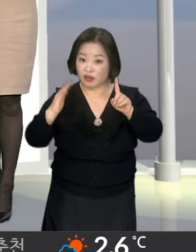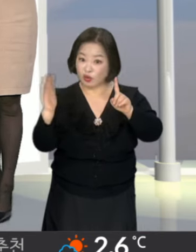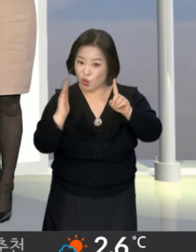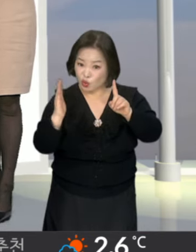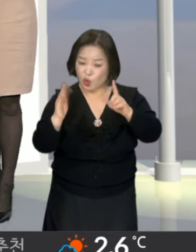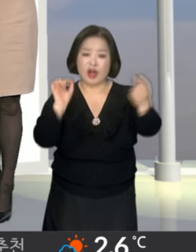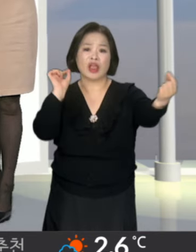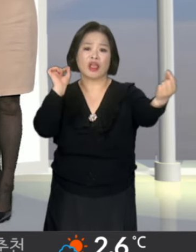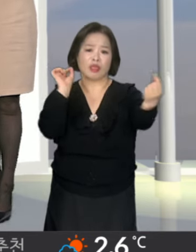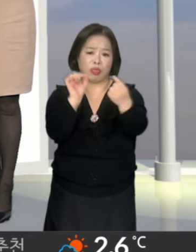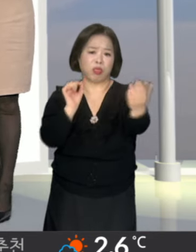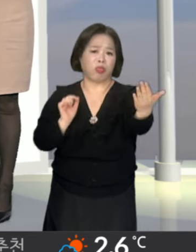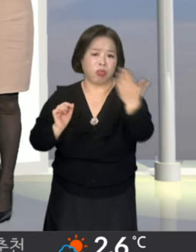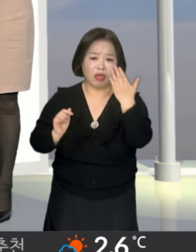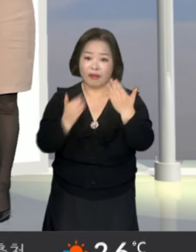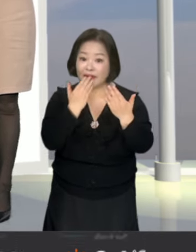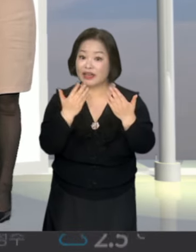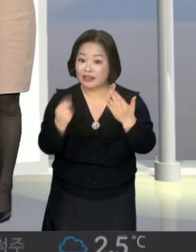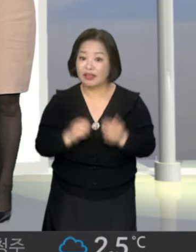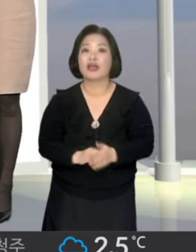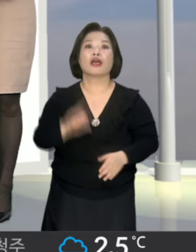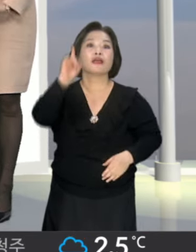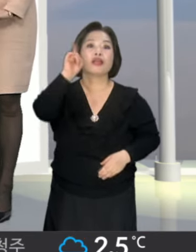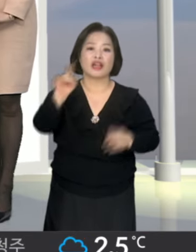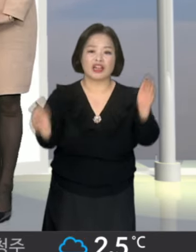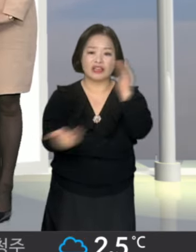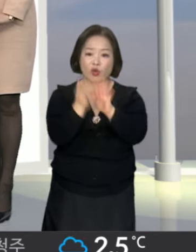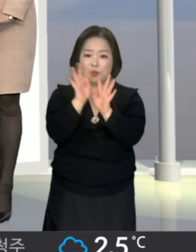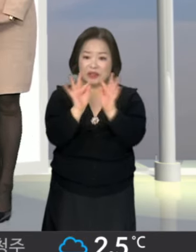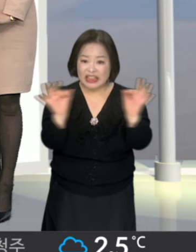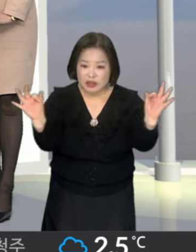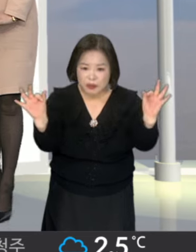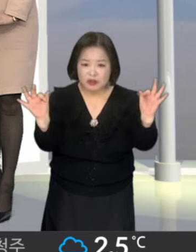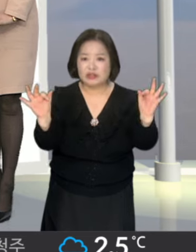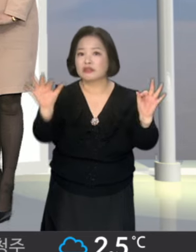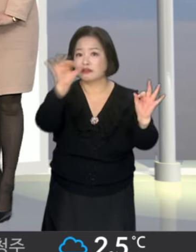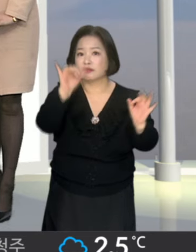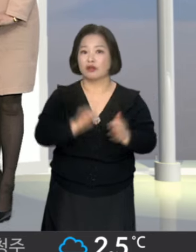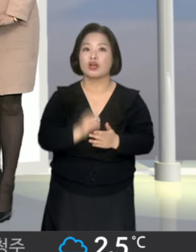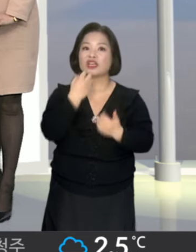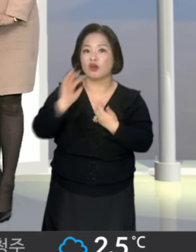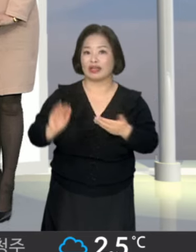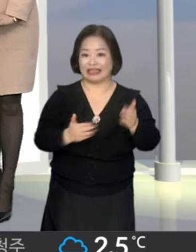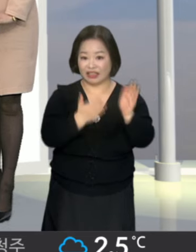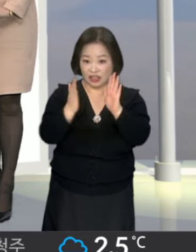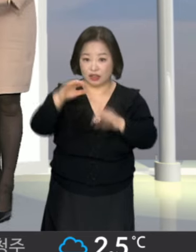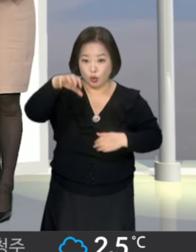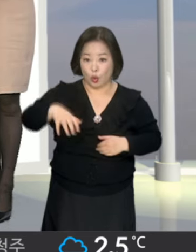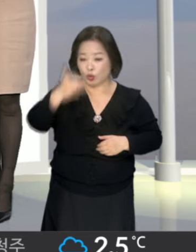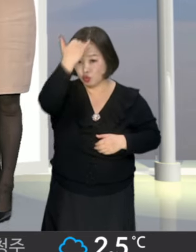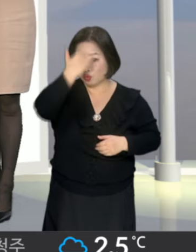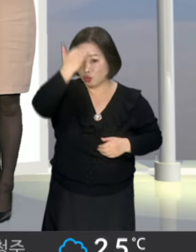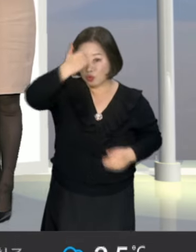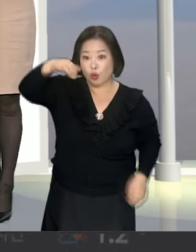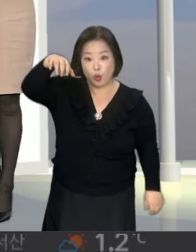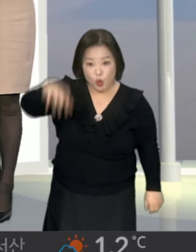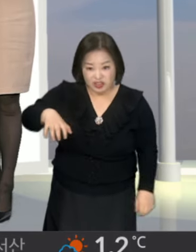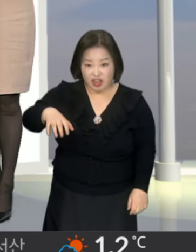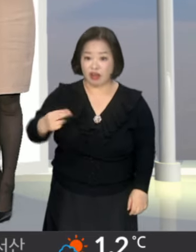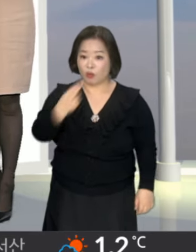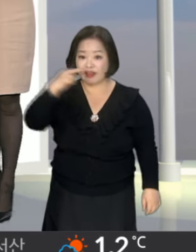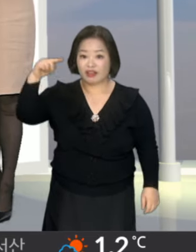미만까지 짧아지겠습니다. 내일 미세먼지의 영향을 받는 곳이 있겠습니다. 경기 남부와 충청도 지역의